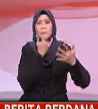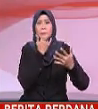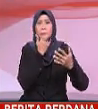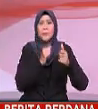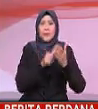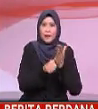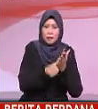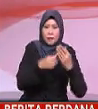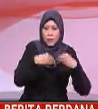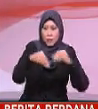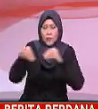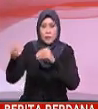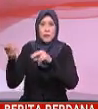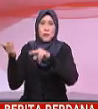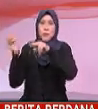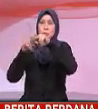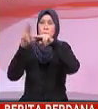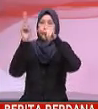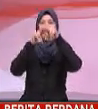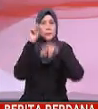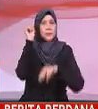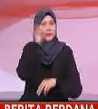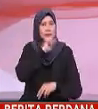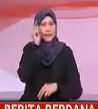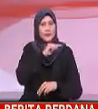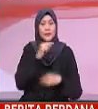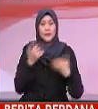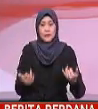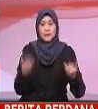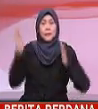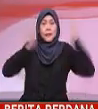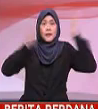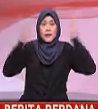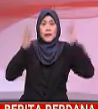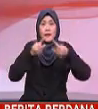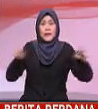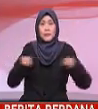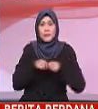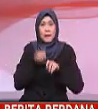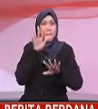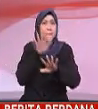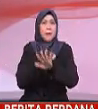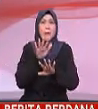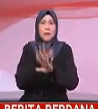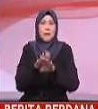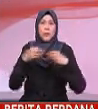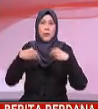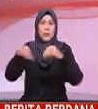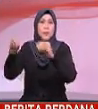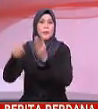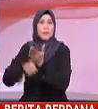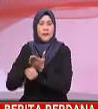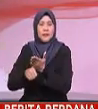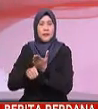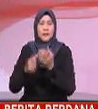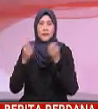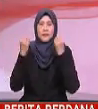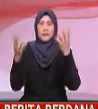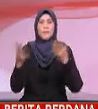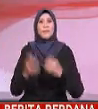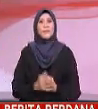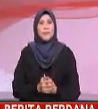ketara. Seolah-olah negara ini dijadikan tempat lambakan dadah. So saya